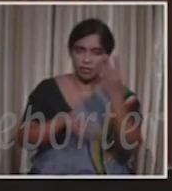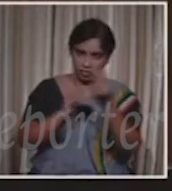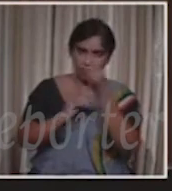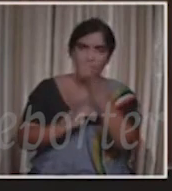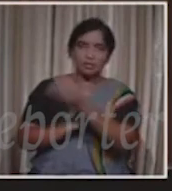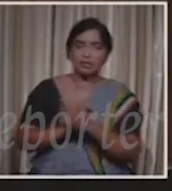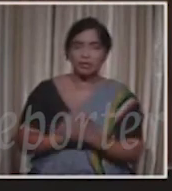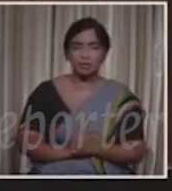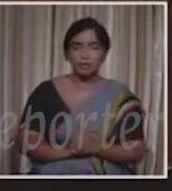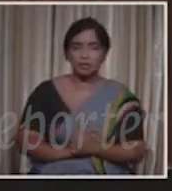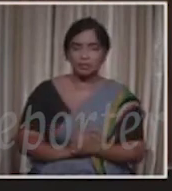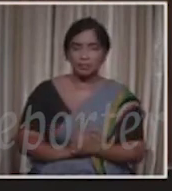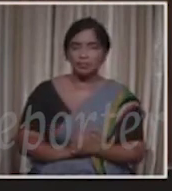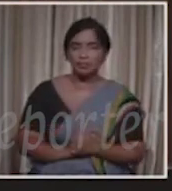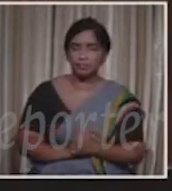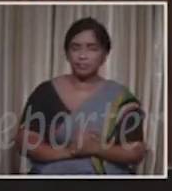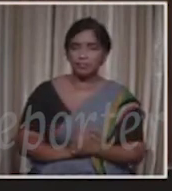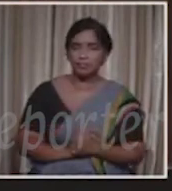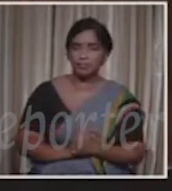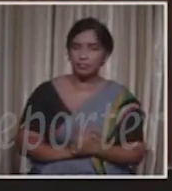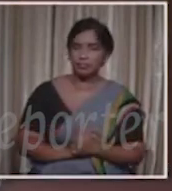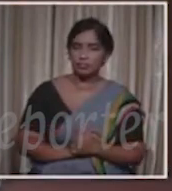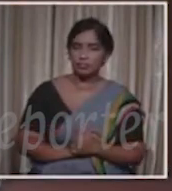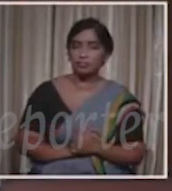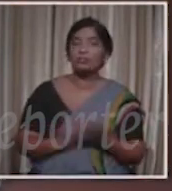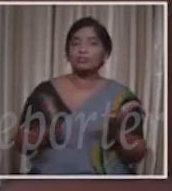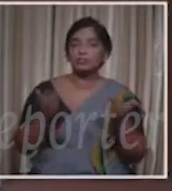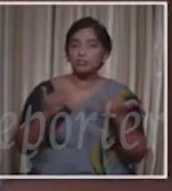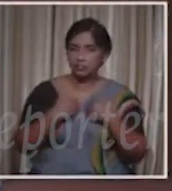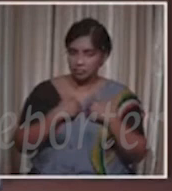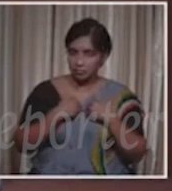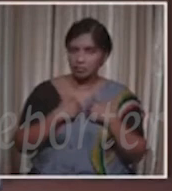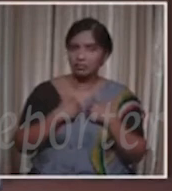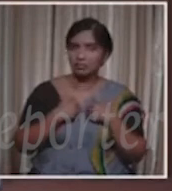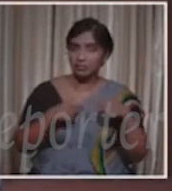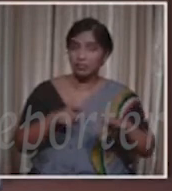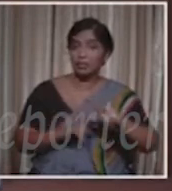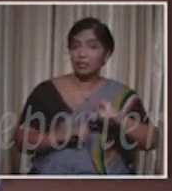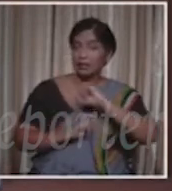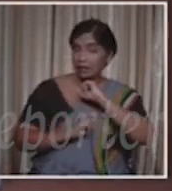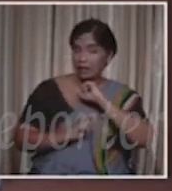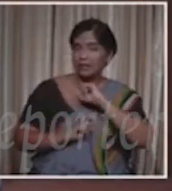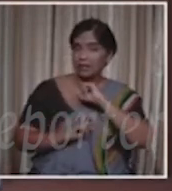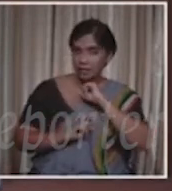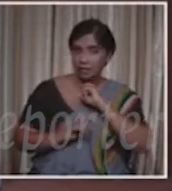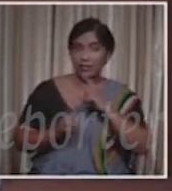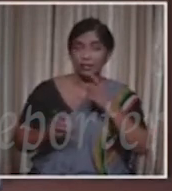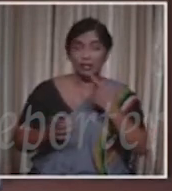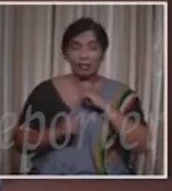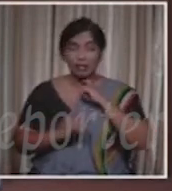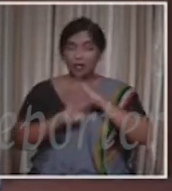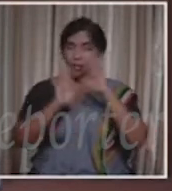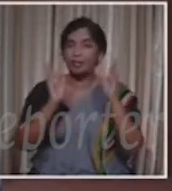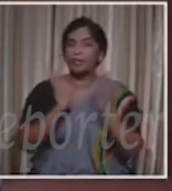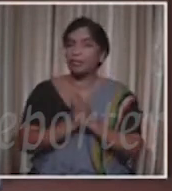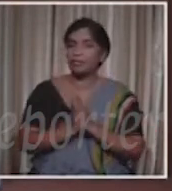විනාඩි තුනක් දෙන්න තව මොකද්ද විනාඩි තුනක් හරි විනාඩි තුනක් ඒ නිසා අවසන් වශයෙන් කියන්නේ අපිට මේ කෑ ගැහිලි